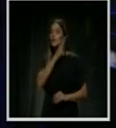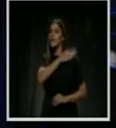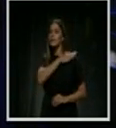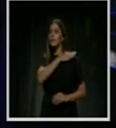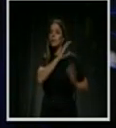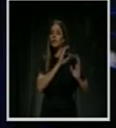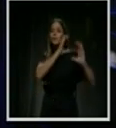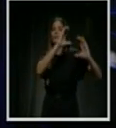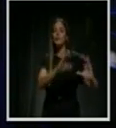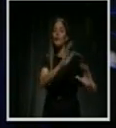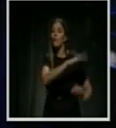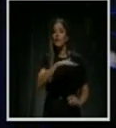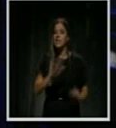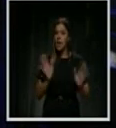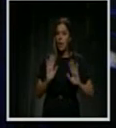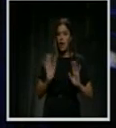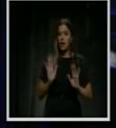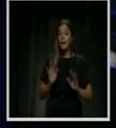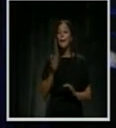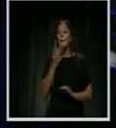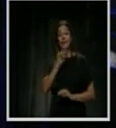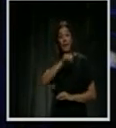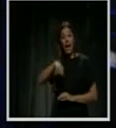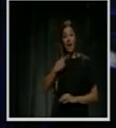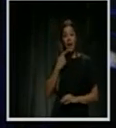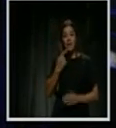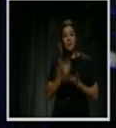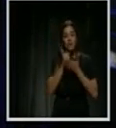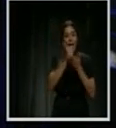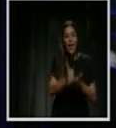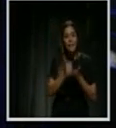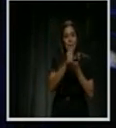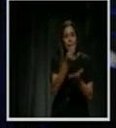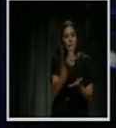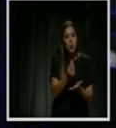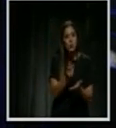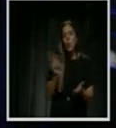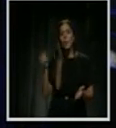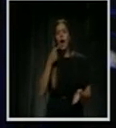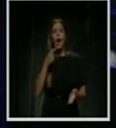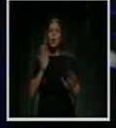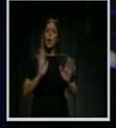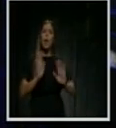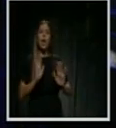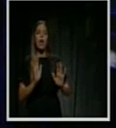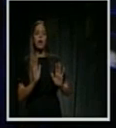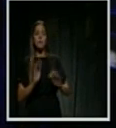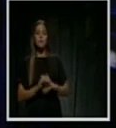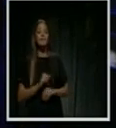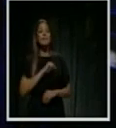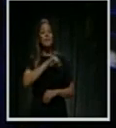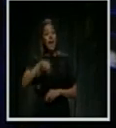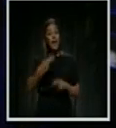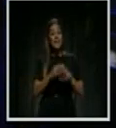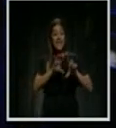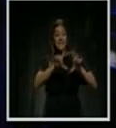x'għattu intom meta għamilna l-iskema stabbilta, għattu l-nara ma tippruvawx tmissu ma' suq miftuħ mhux tal-li daħħalna l-iskema stabbilta,